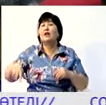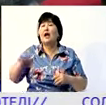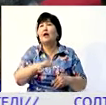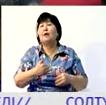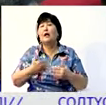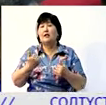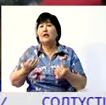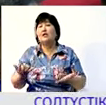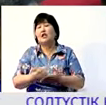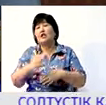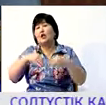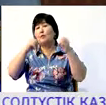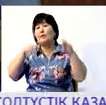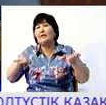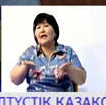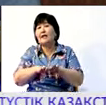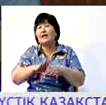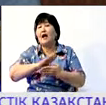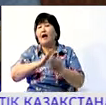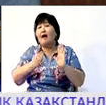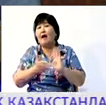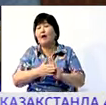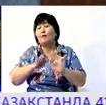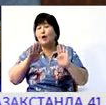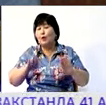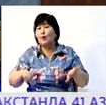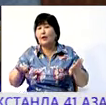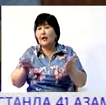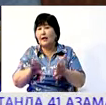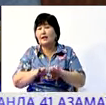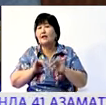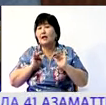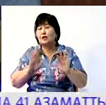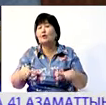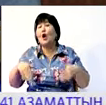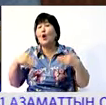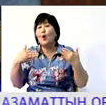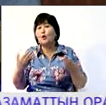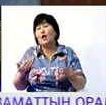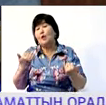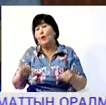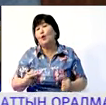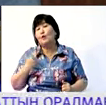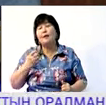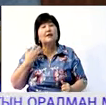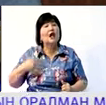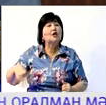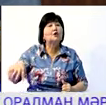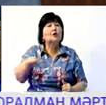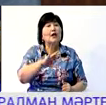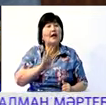жеткен мамандықтарына сәйкес келетін қалыптасқан бос жұмыс орындары бойынша да талдау жасап ұсынуыңыздар. Бұл мамандар тек сыр өңірінде ғана